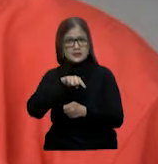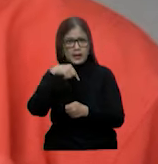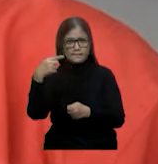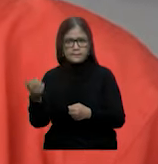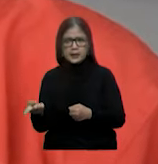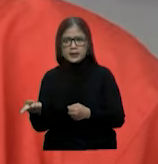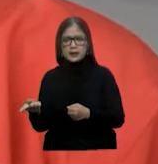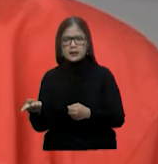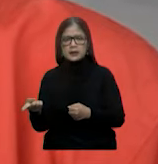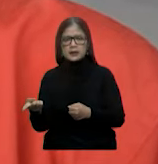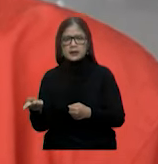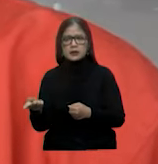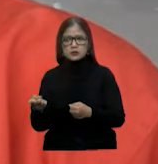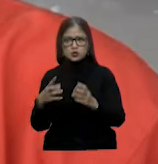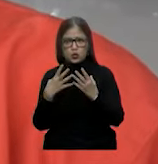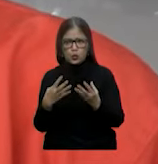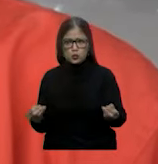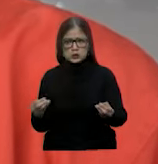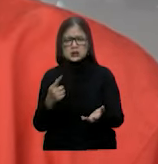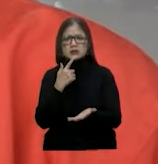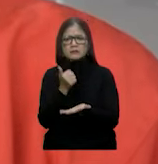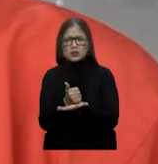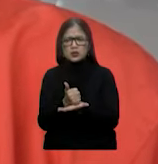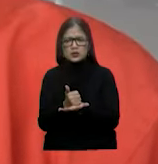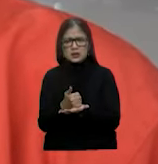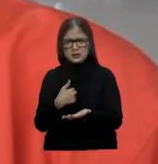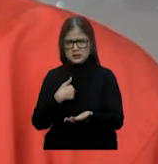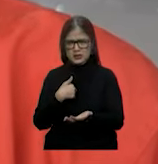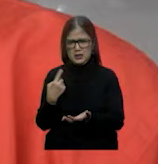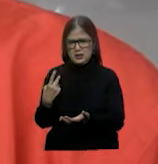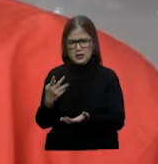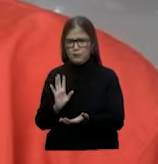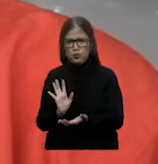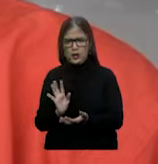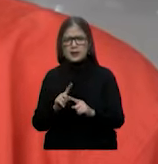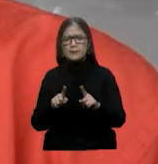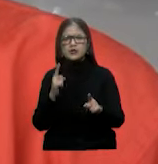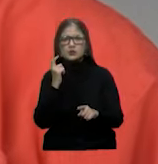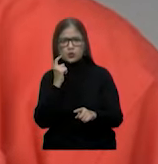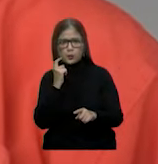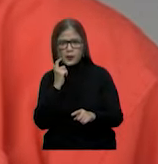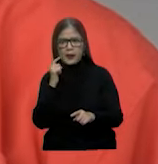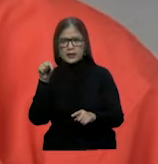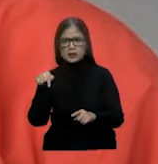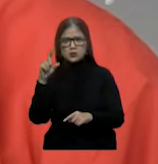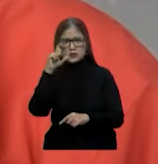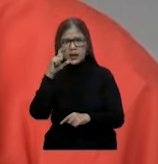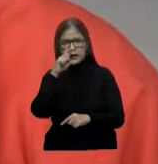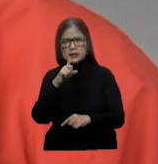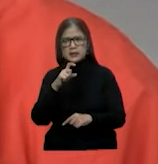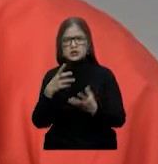ketemu solusi sebenarnya bukan dari kami, tapi kita mencoba di tengah. Mereka